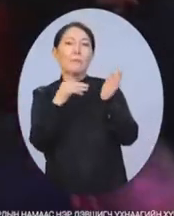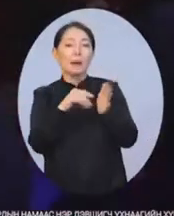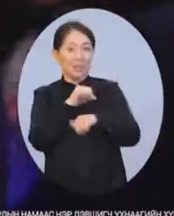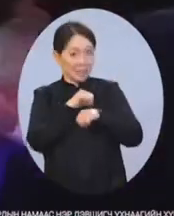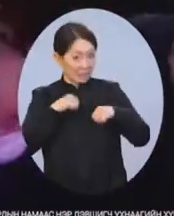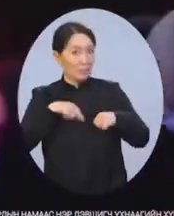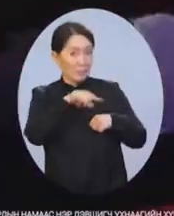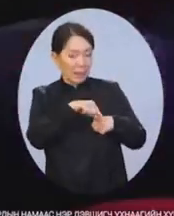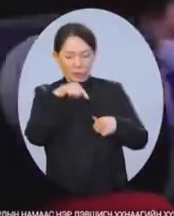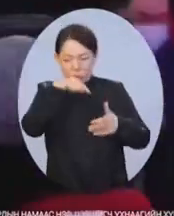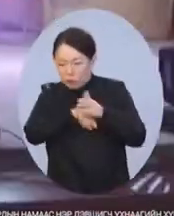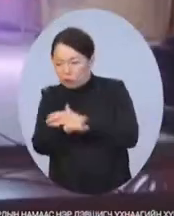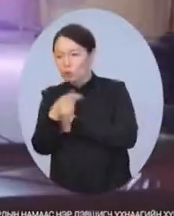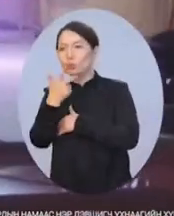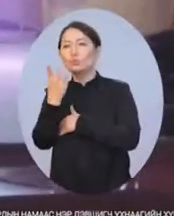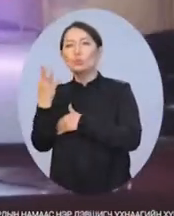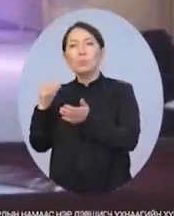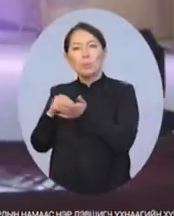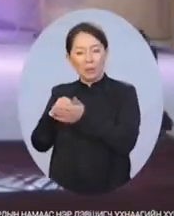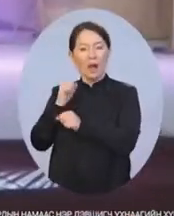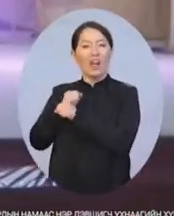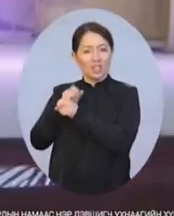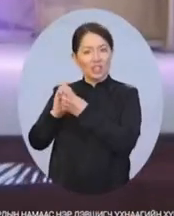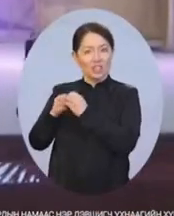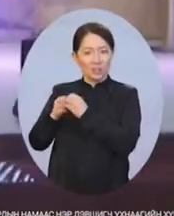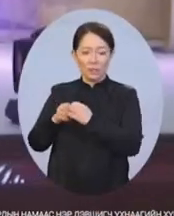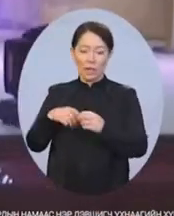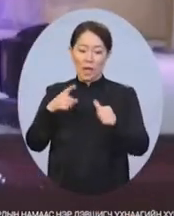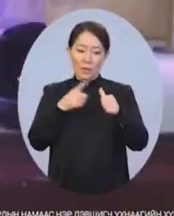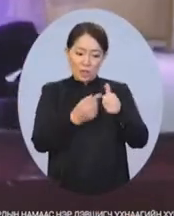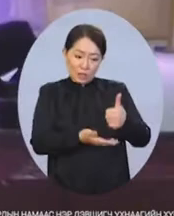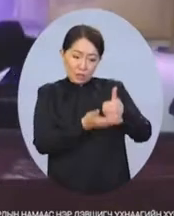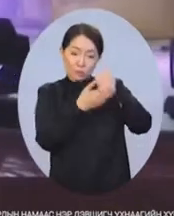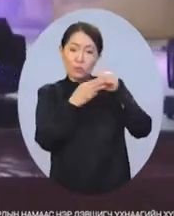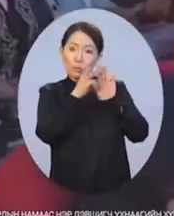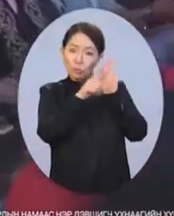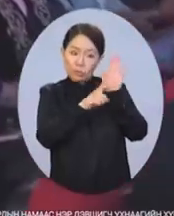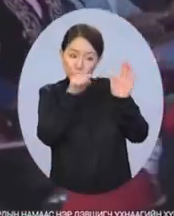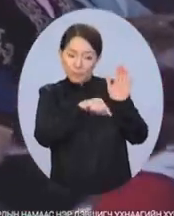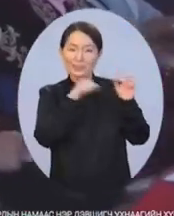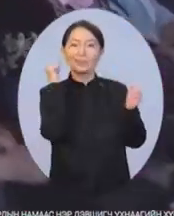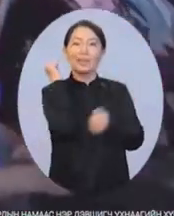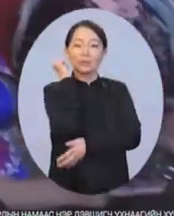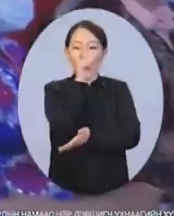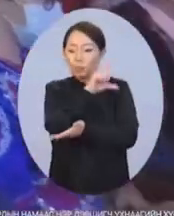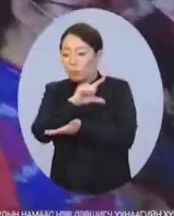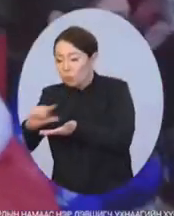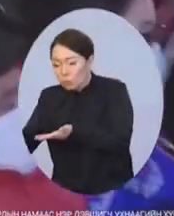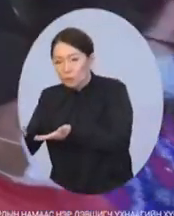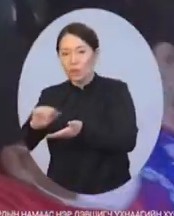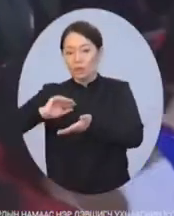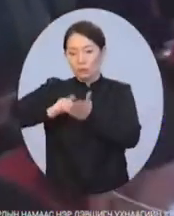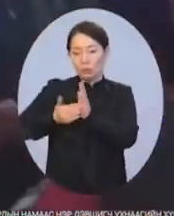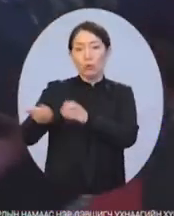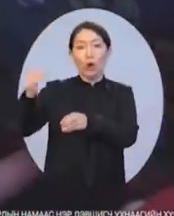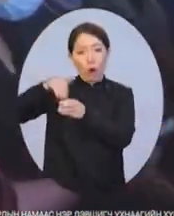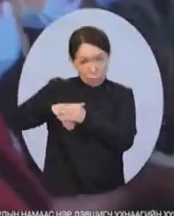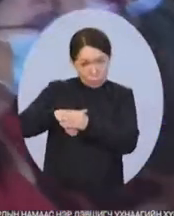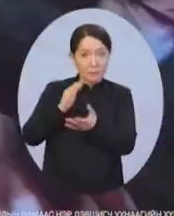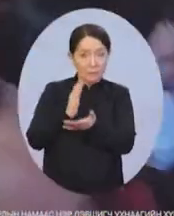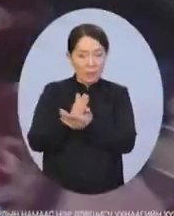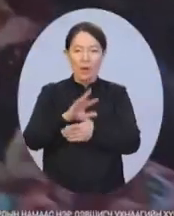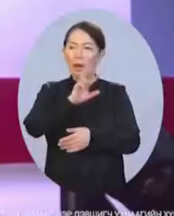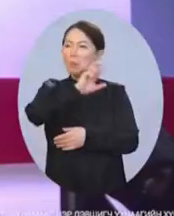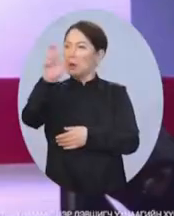мянган иргэн бий. Тэднээс 34 мянганд хөдөлмөр эхэлж байна. Нэр дэвшигчийн мөрийн хөтөлбөрт ядуурлыг бууруулах цогц бодлого боловсруулахаар